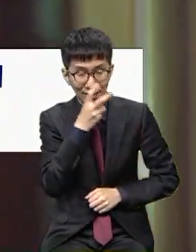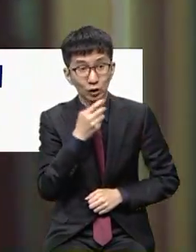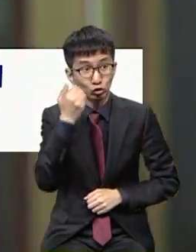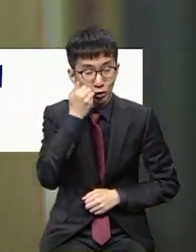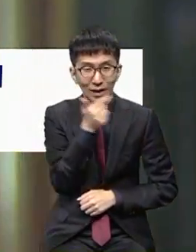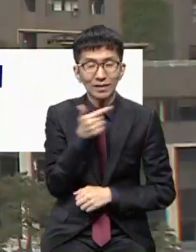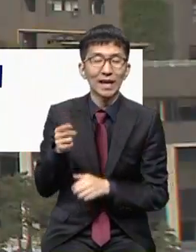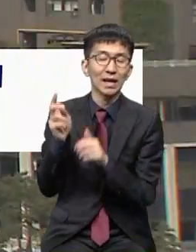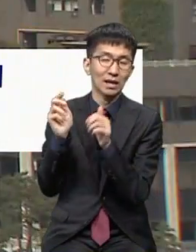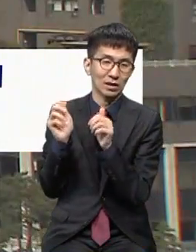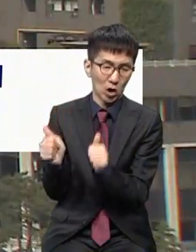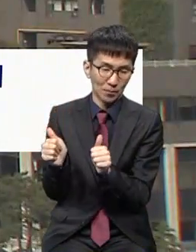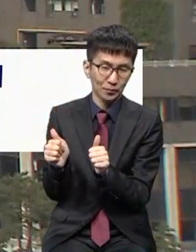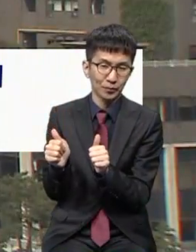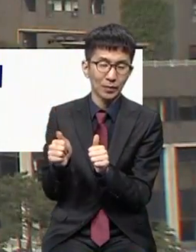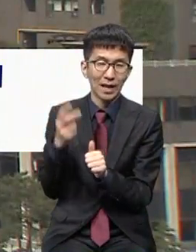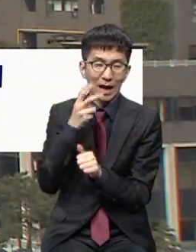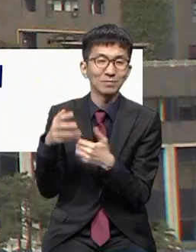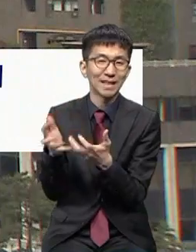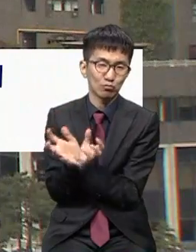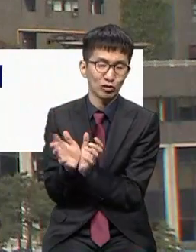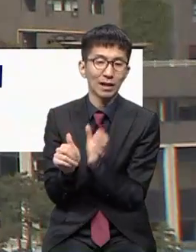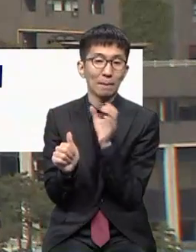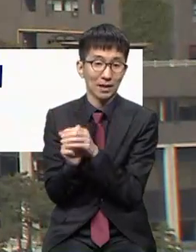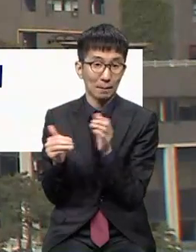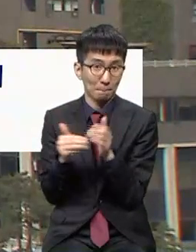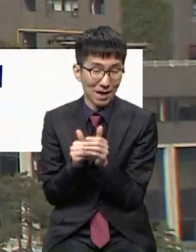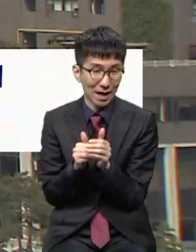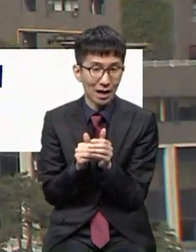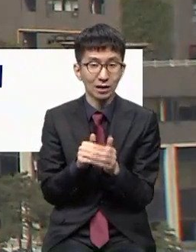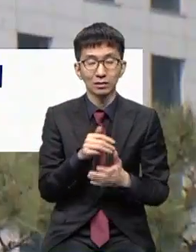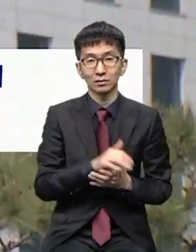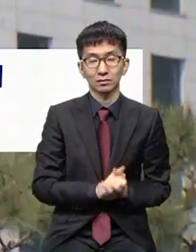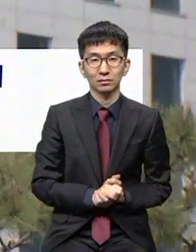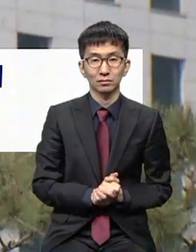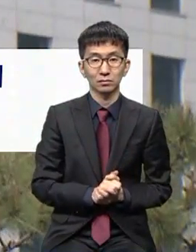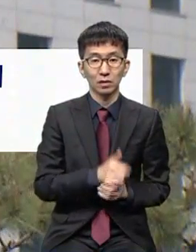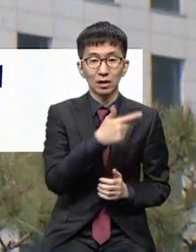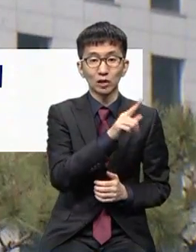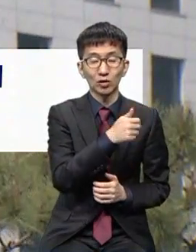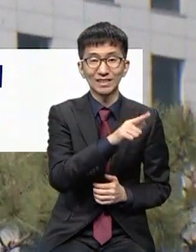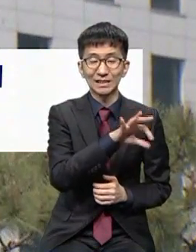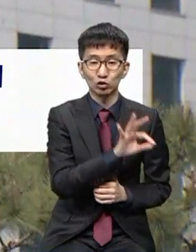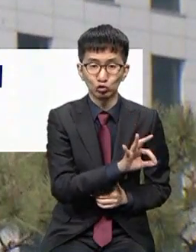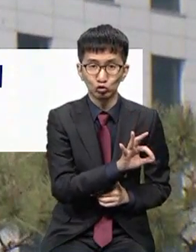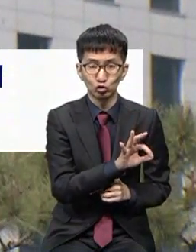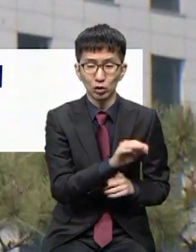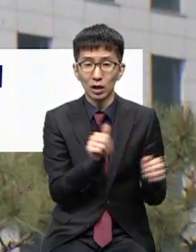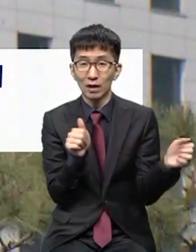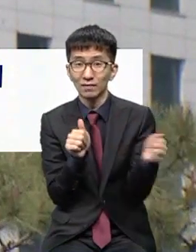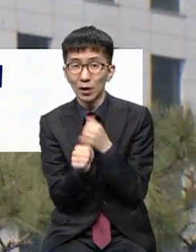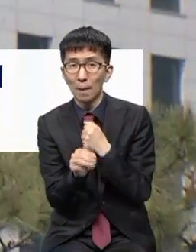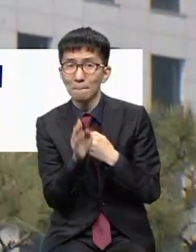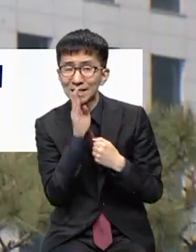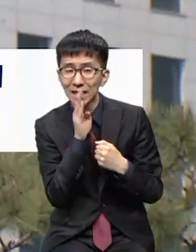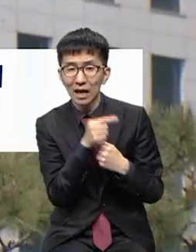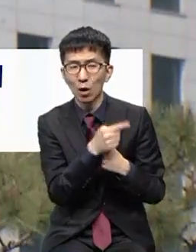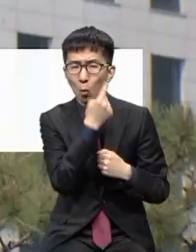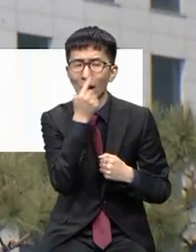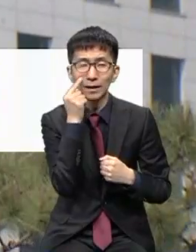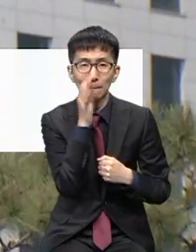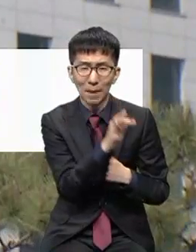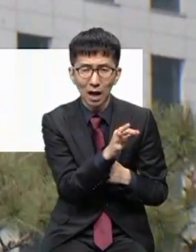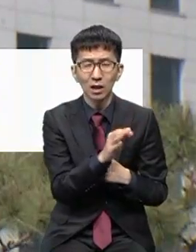밝혔습니다. 서울고검이 정 차장검사를 독직폭행 혐의로 재판에 넘기는 과정에서 주임검사를 배제하고